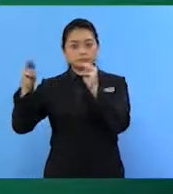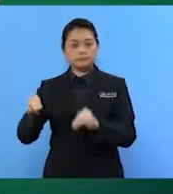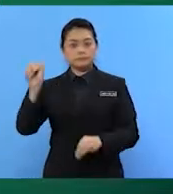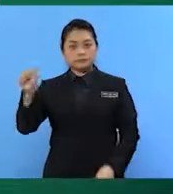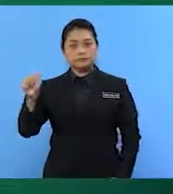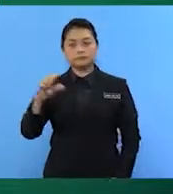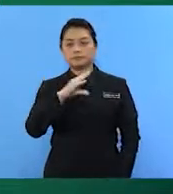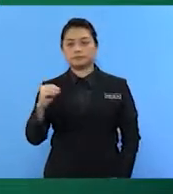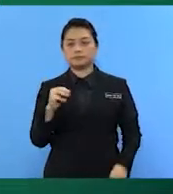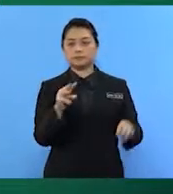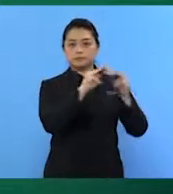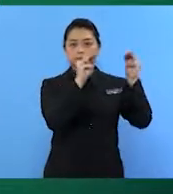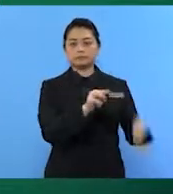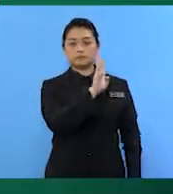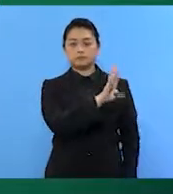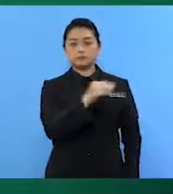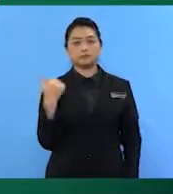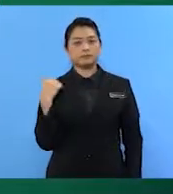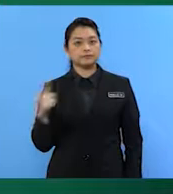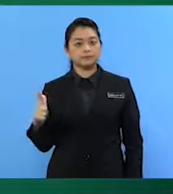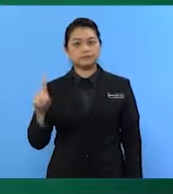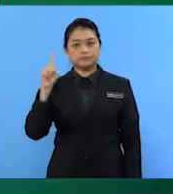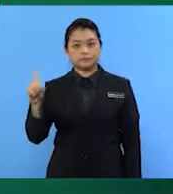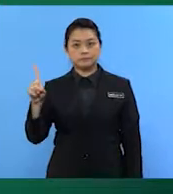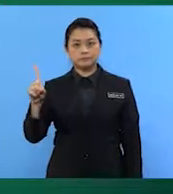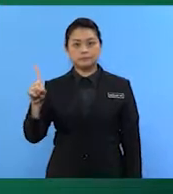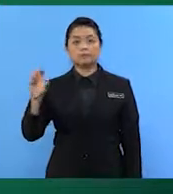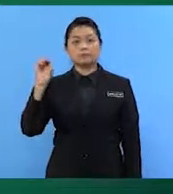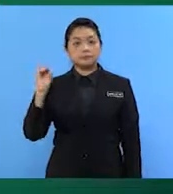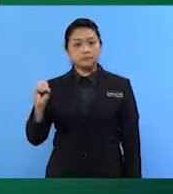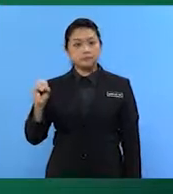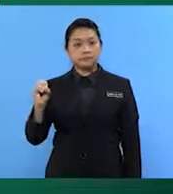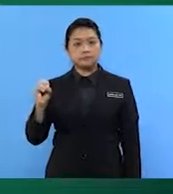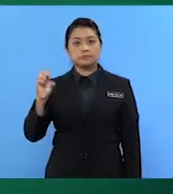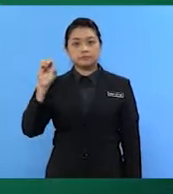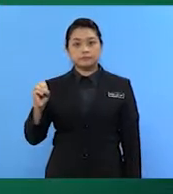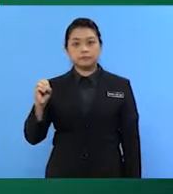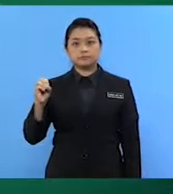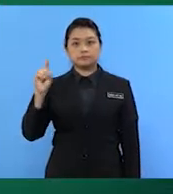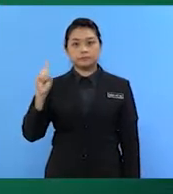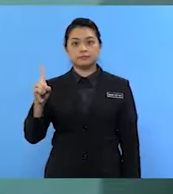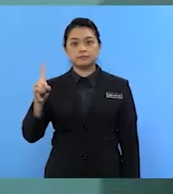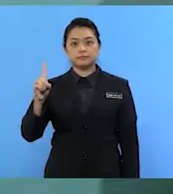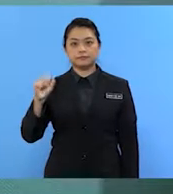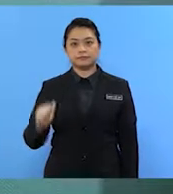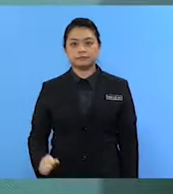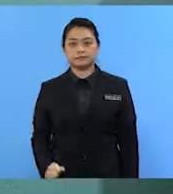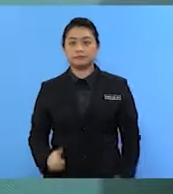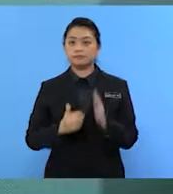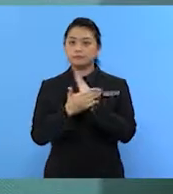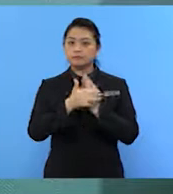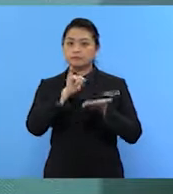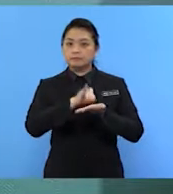dan matriks B adalah 1 sifar sifar 1. Oleh